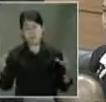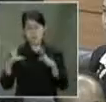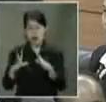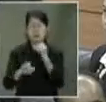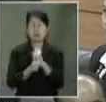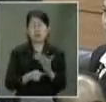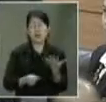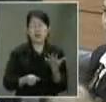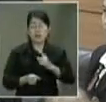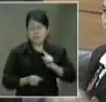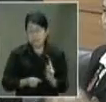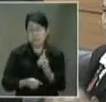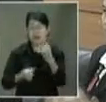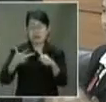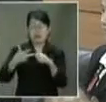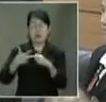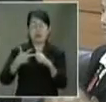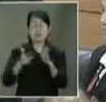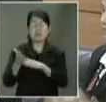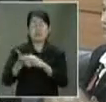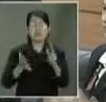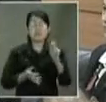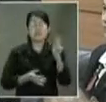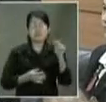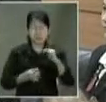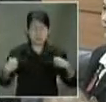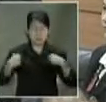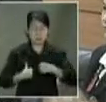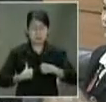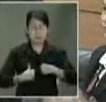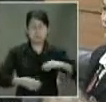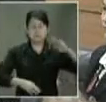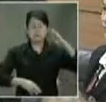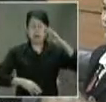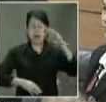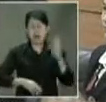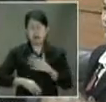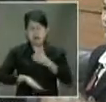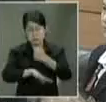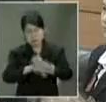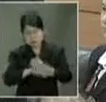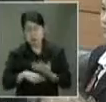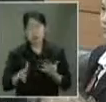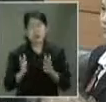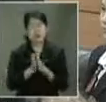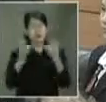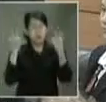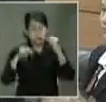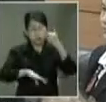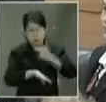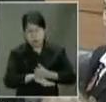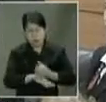สื้อน้ำเงินขึ้นมาครองเมืองมีทหารใหญ่อยากเป็นนายกแบบนี้ข่าวแบบนี้แล้วมันจะอยู่ได้